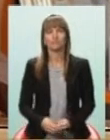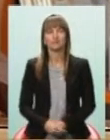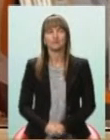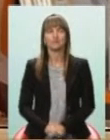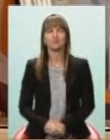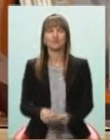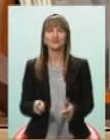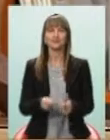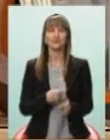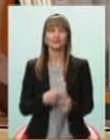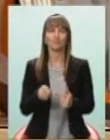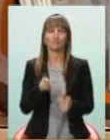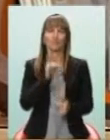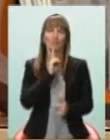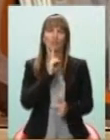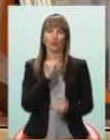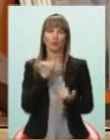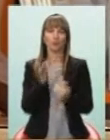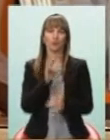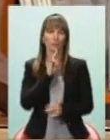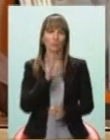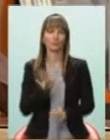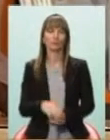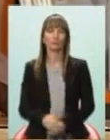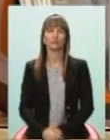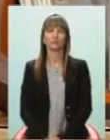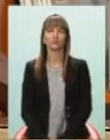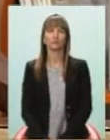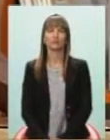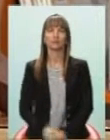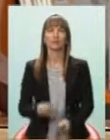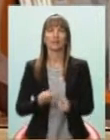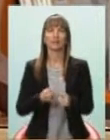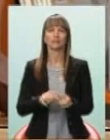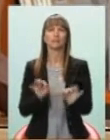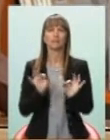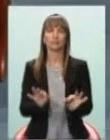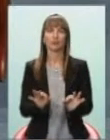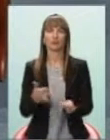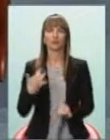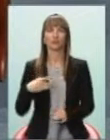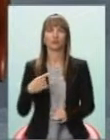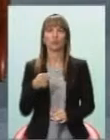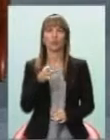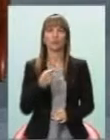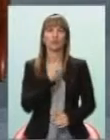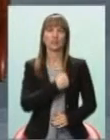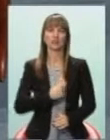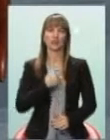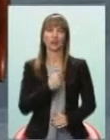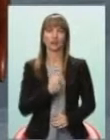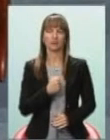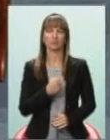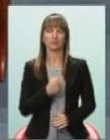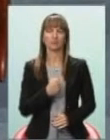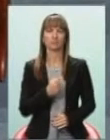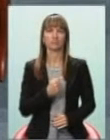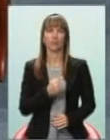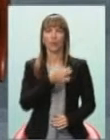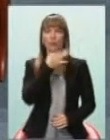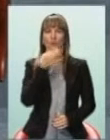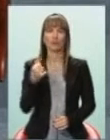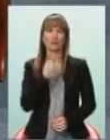Чи ти не звернеш увагу? Не зверну увагу. Це дуже правильно, тому що навіщо його на агресивних людей кидатися і